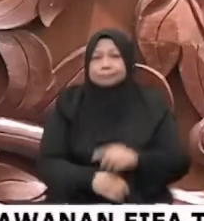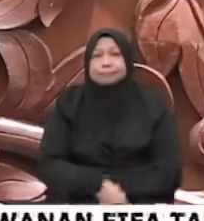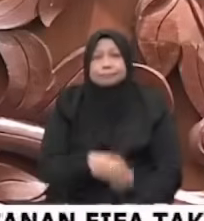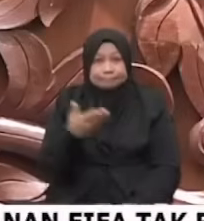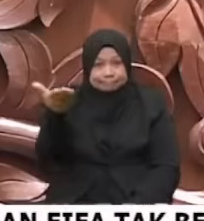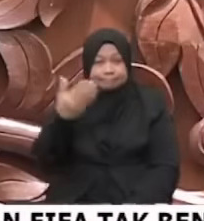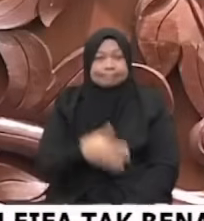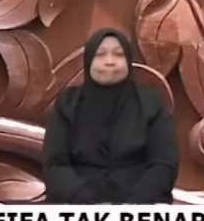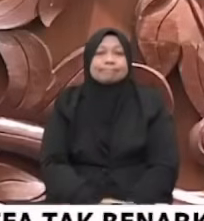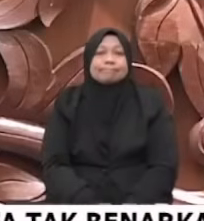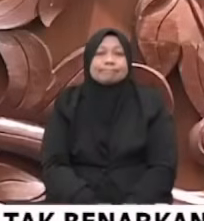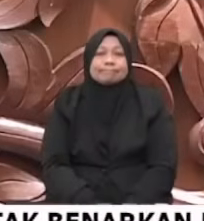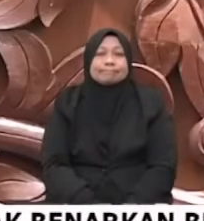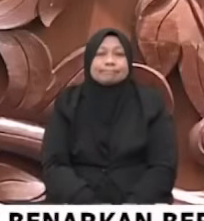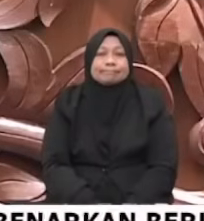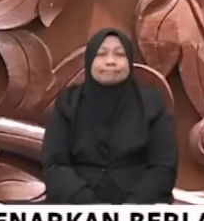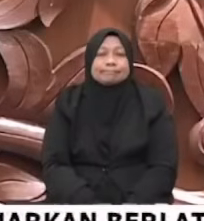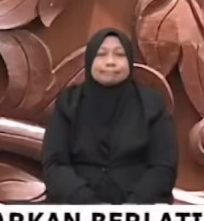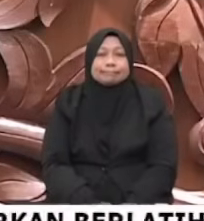silakan